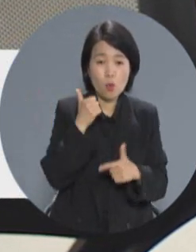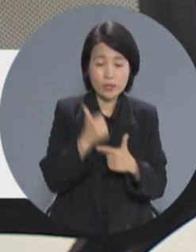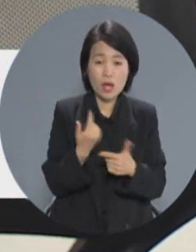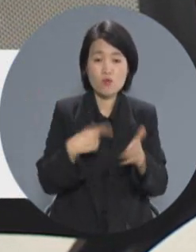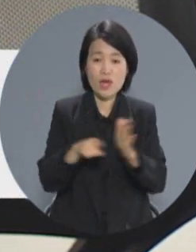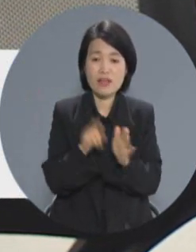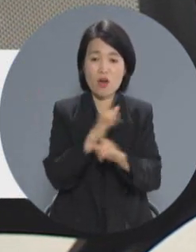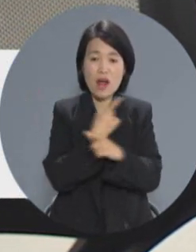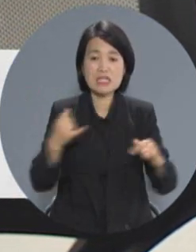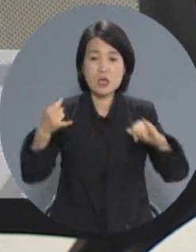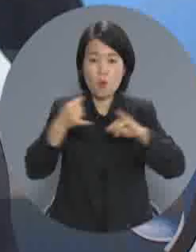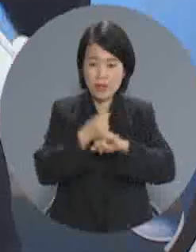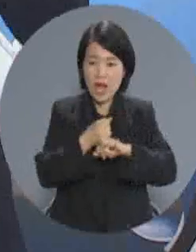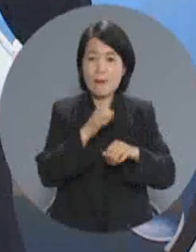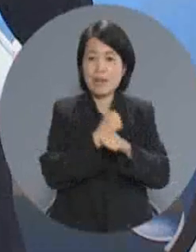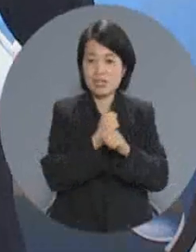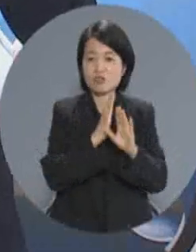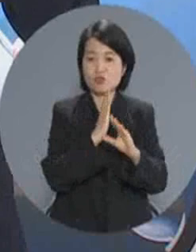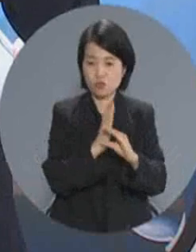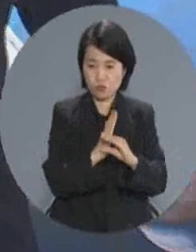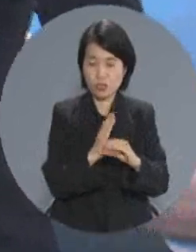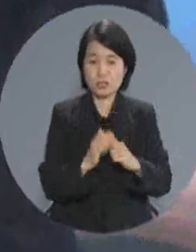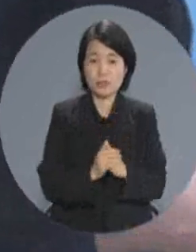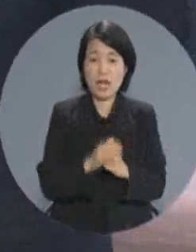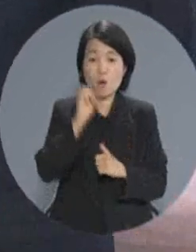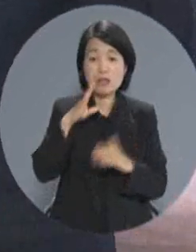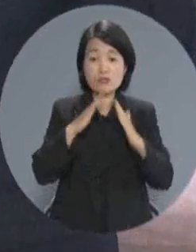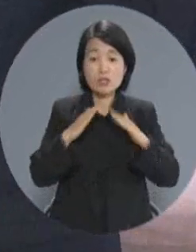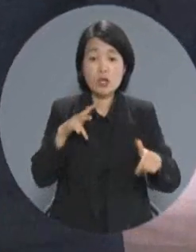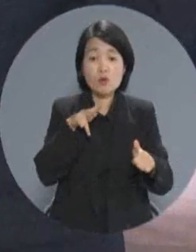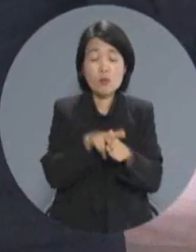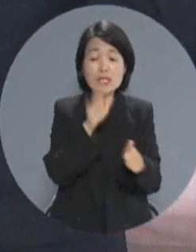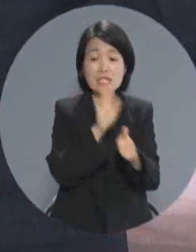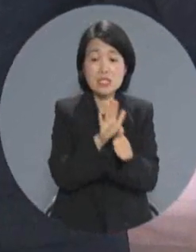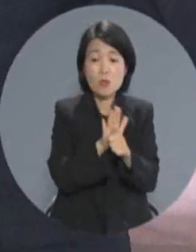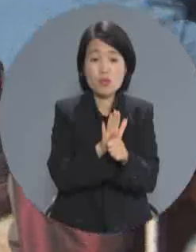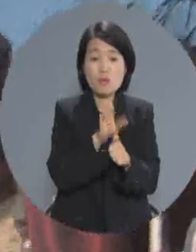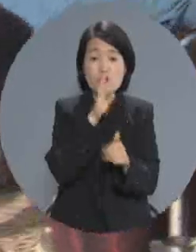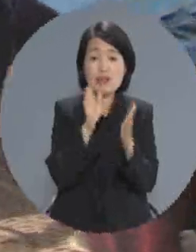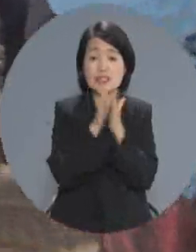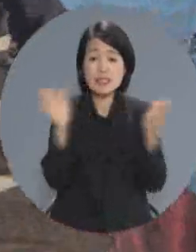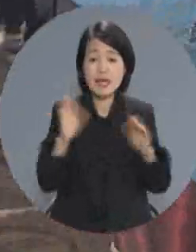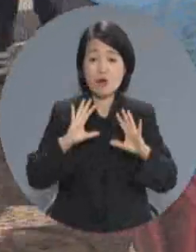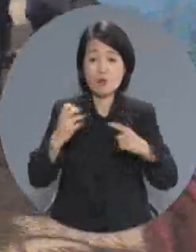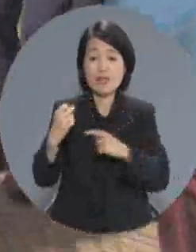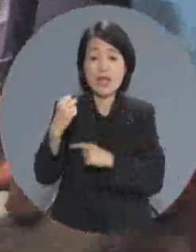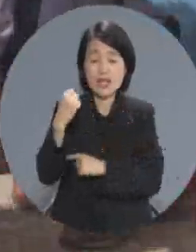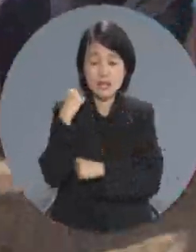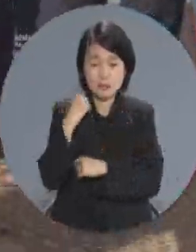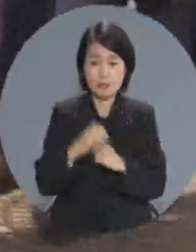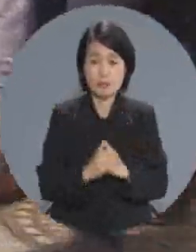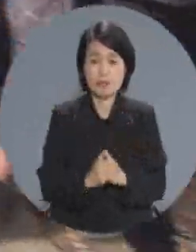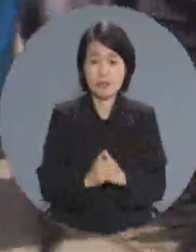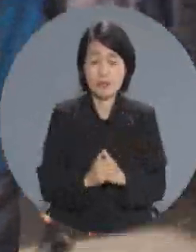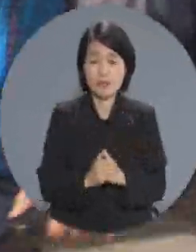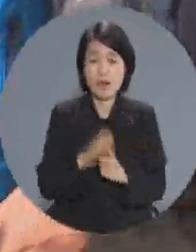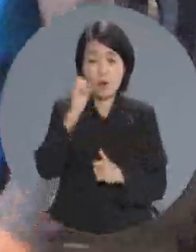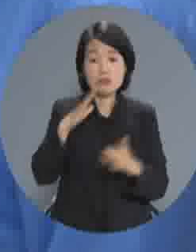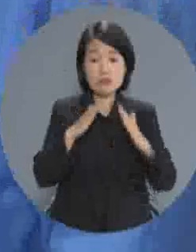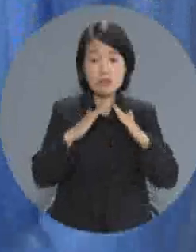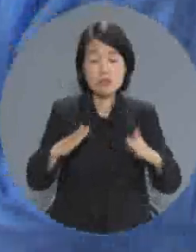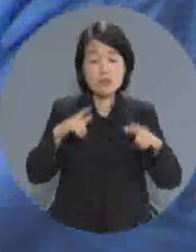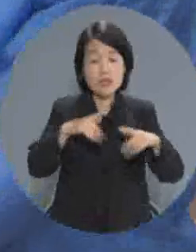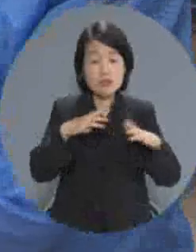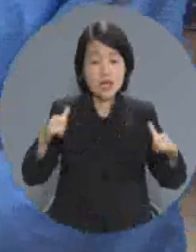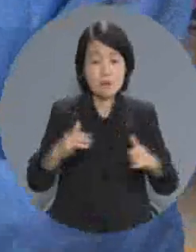공약들을 내고 있는 상황이기 때문에 광주 전남 후보자 지원을 본격 시작한 국민의힘. 광주 전남